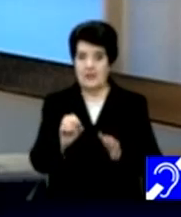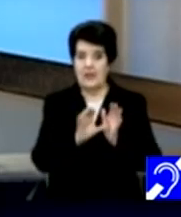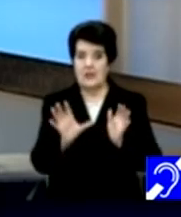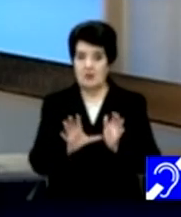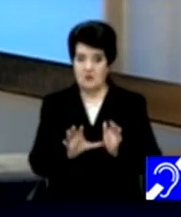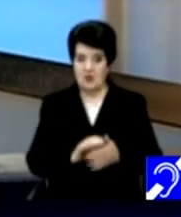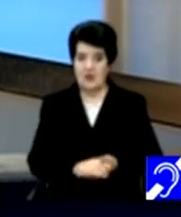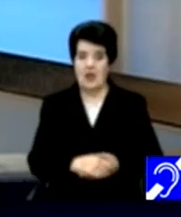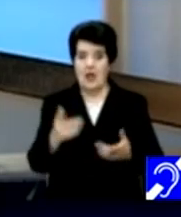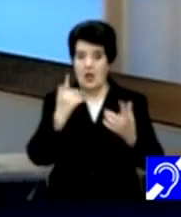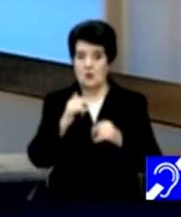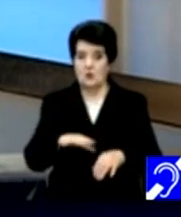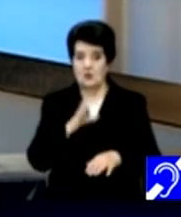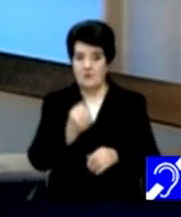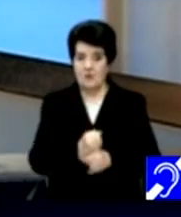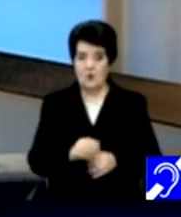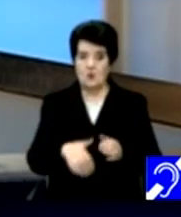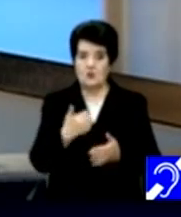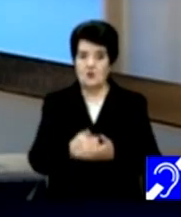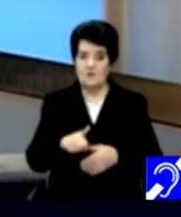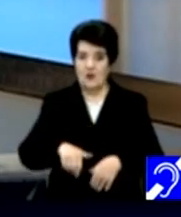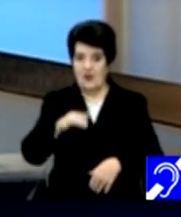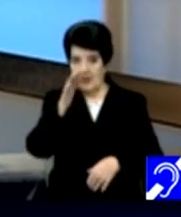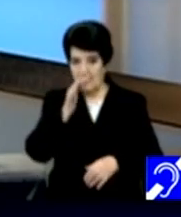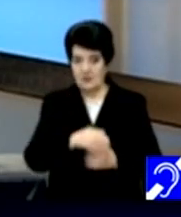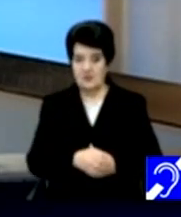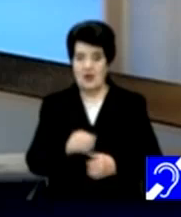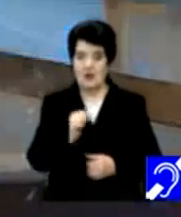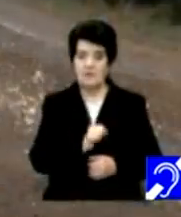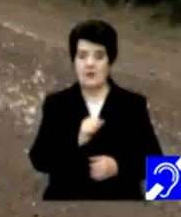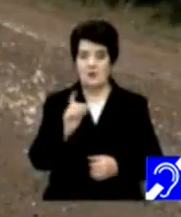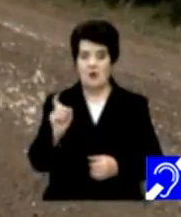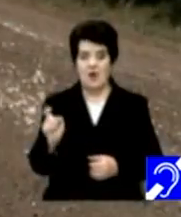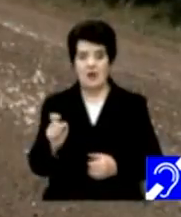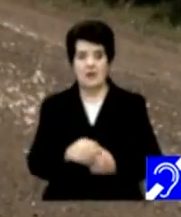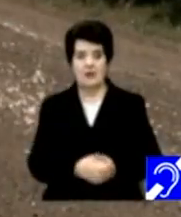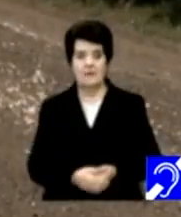energetică. Anunțul a fost făcut de șeful BI la Chișinău, Alberto Carlei.